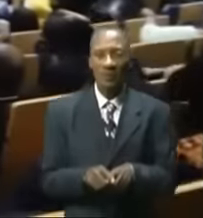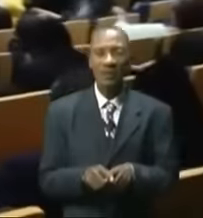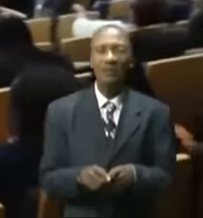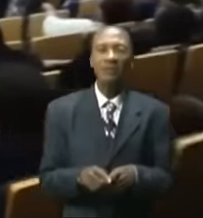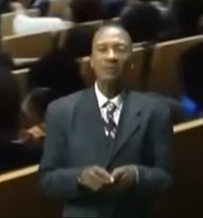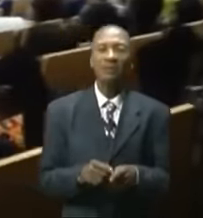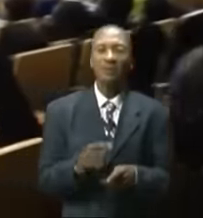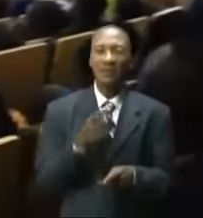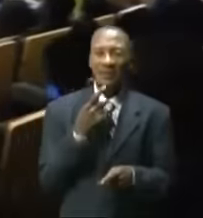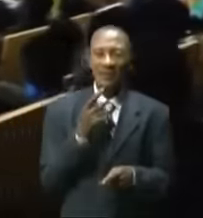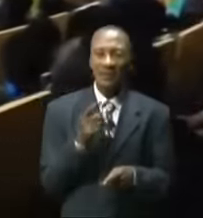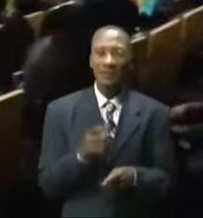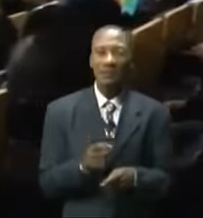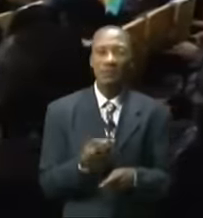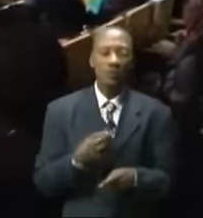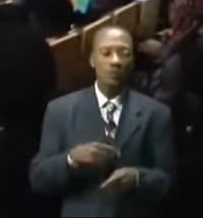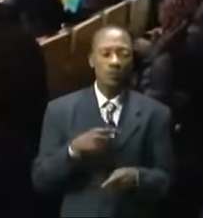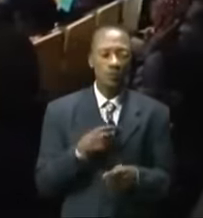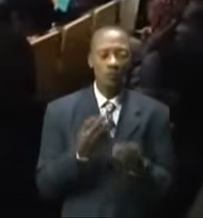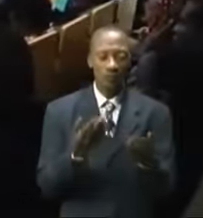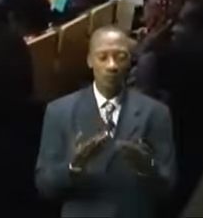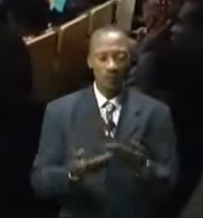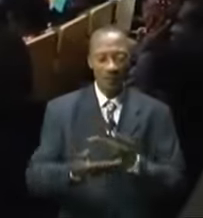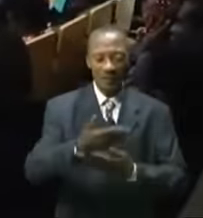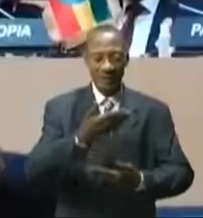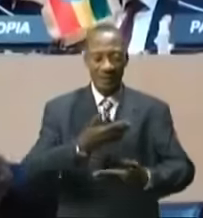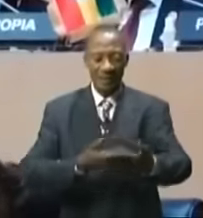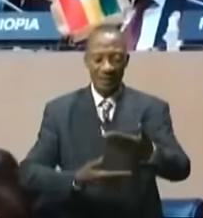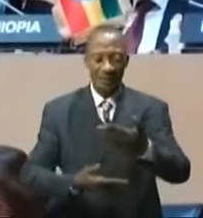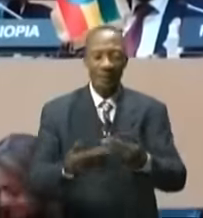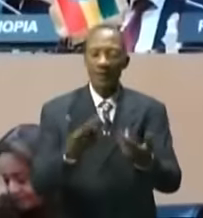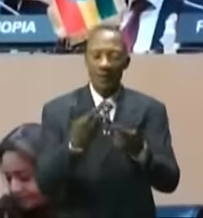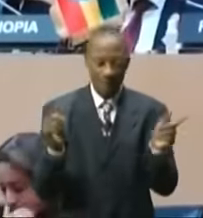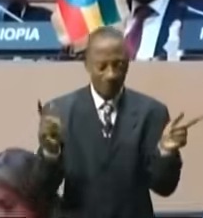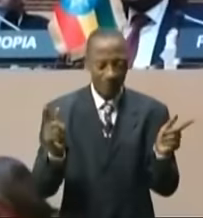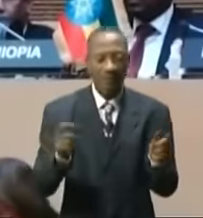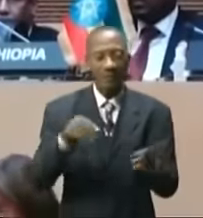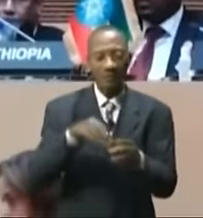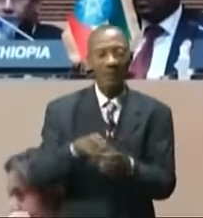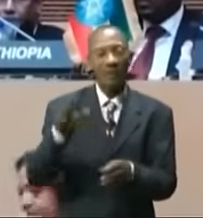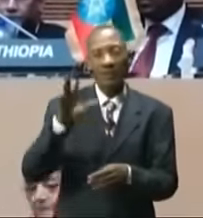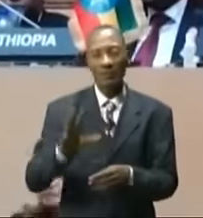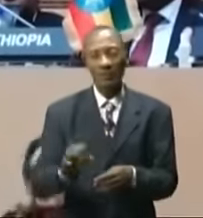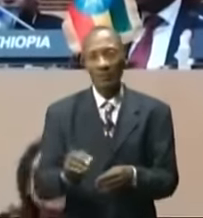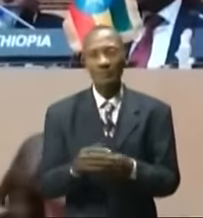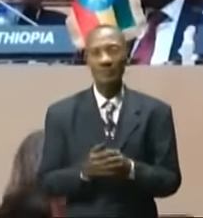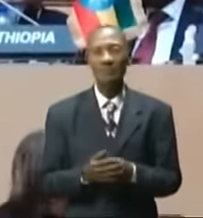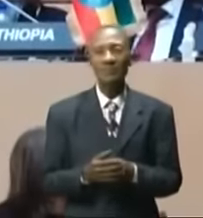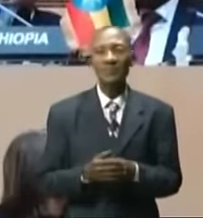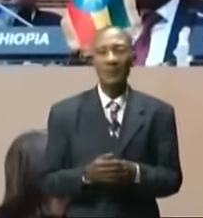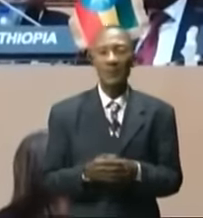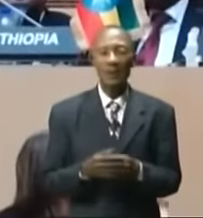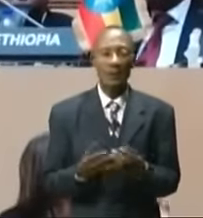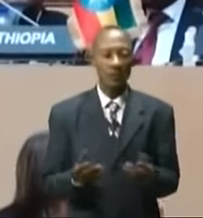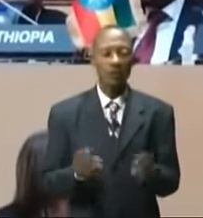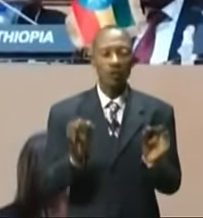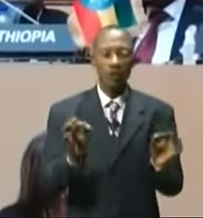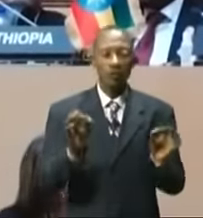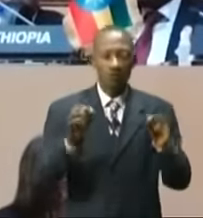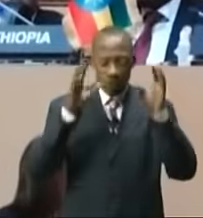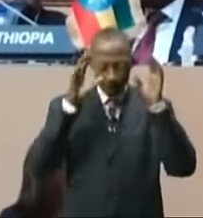faible rythme, de la zone des libre-échange continentale. Les défis sont énormes. Le nouveau président d'exercice de l'Union africaine, Mohamed